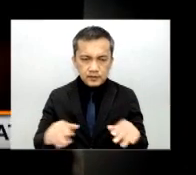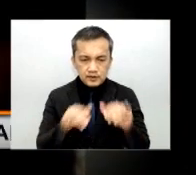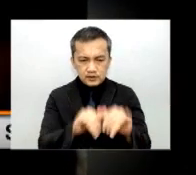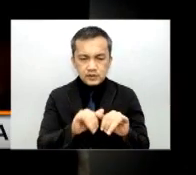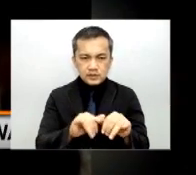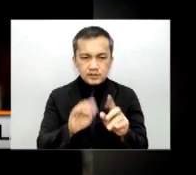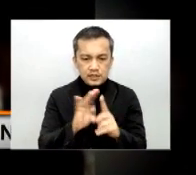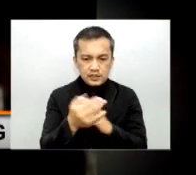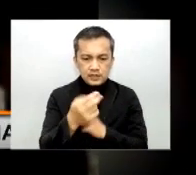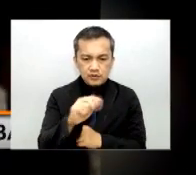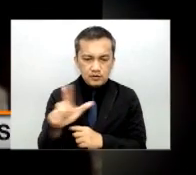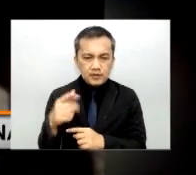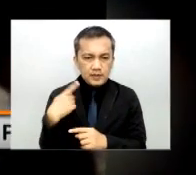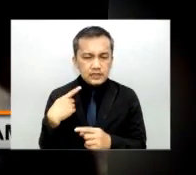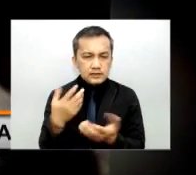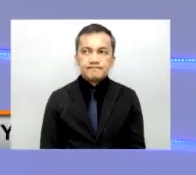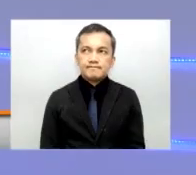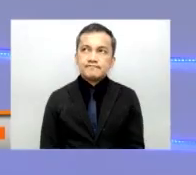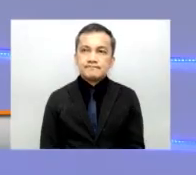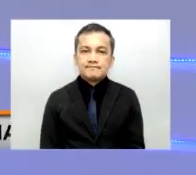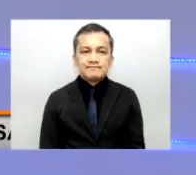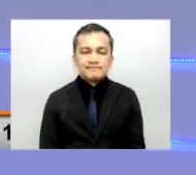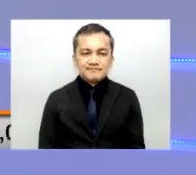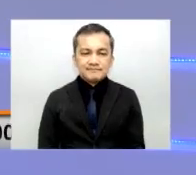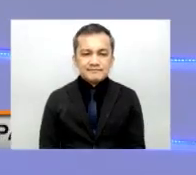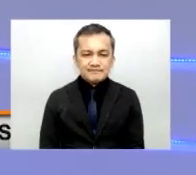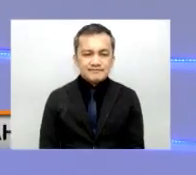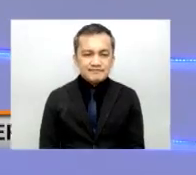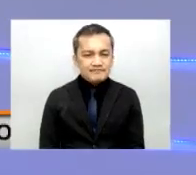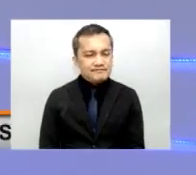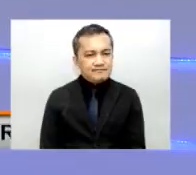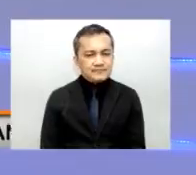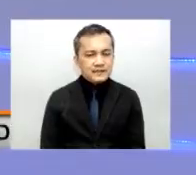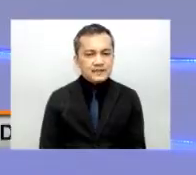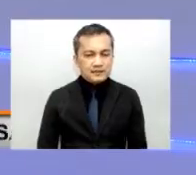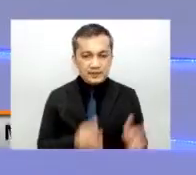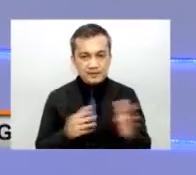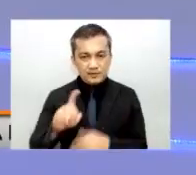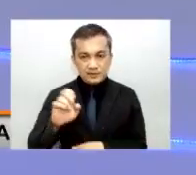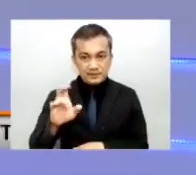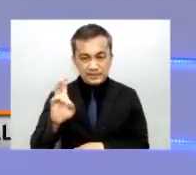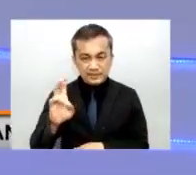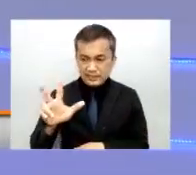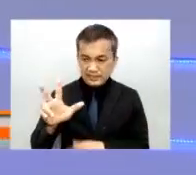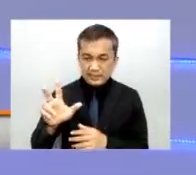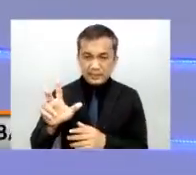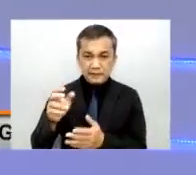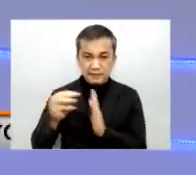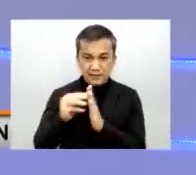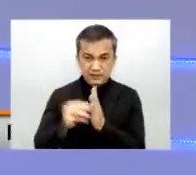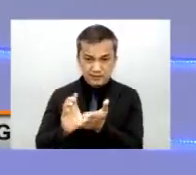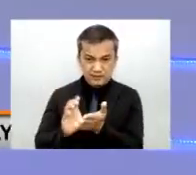may inihanda ng mga pagkain at tubig. Naganda na ng 173 million pesos na pondo ang pamahalaan para